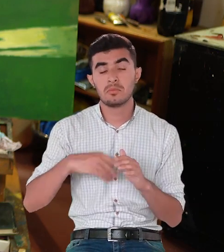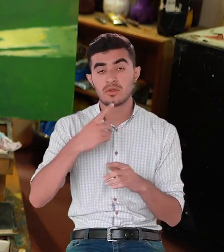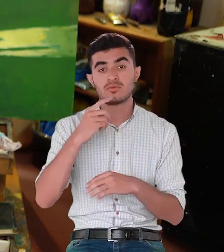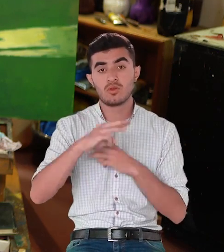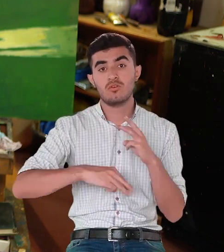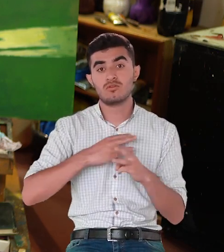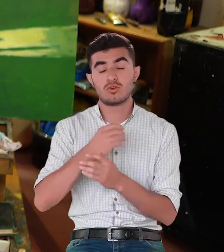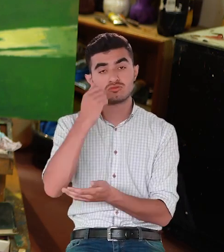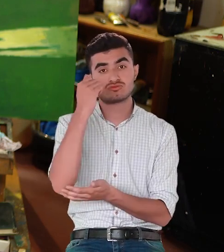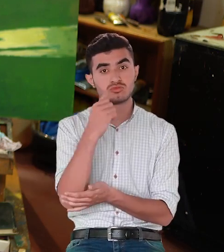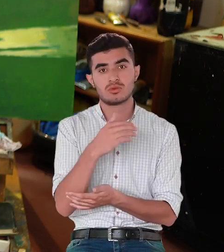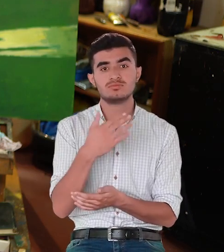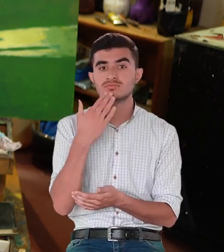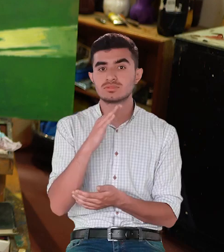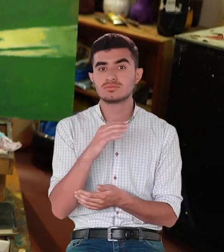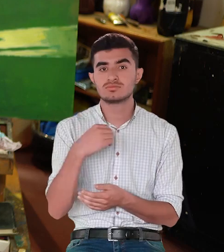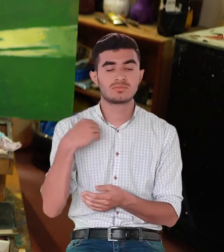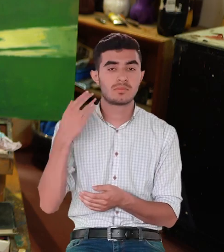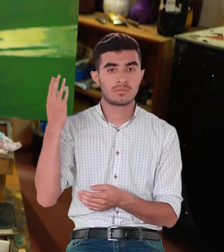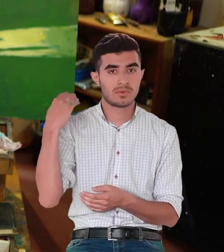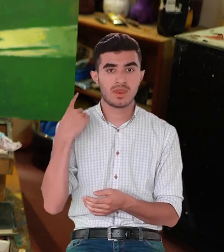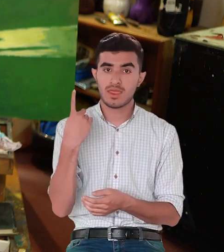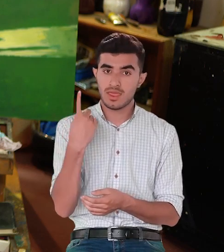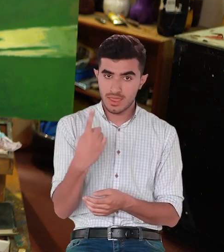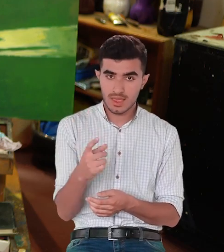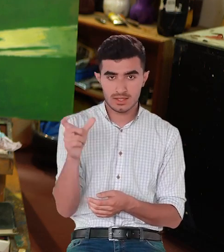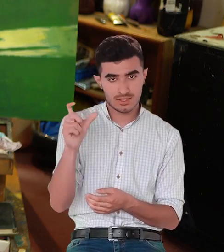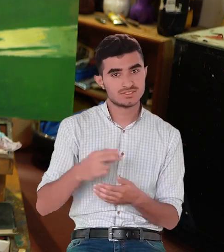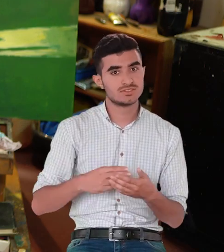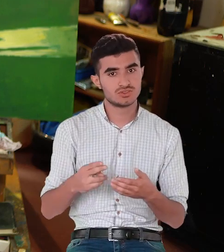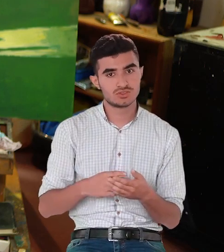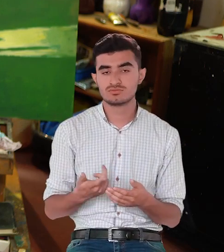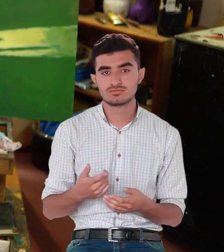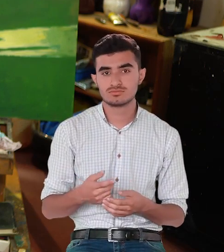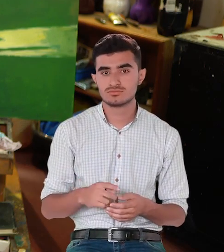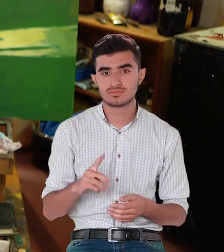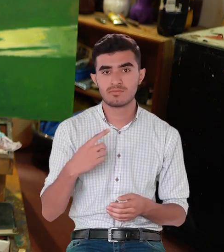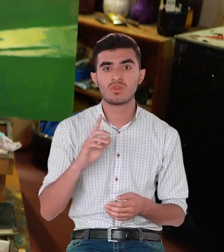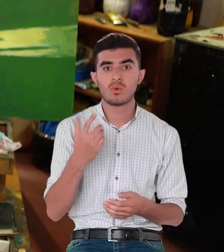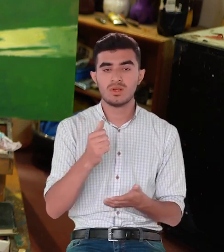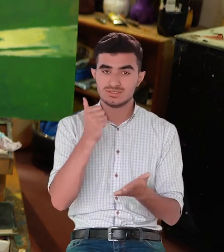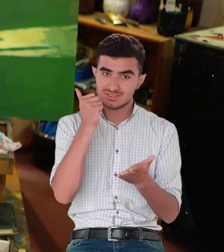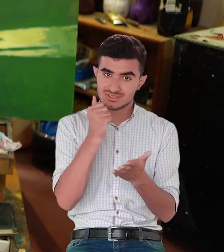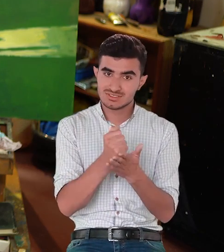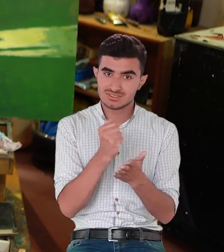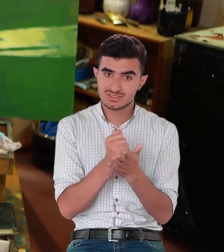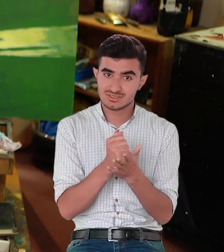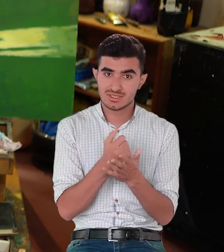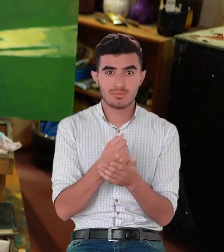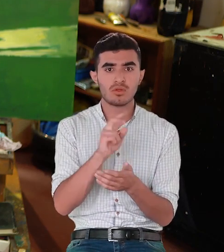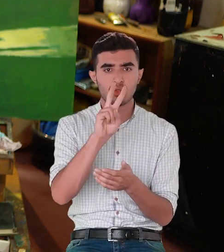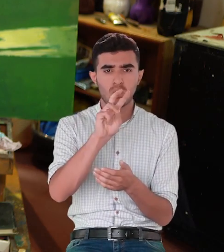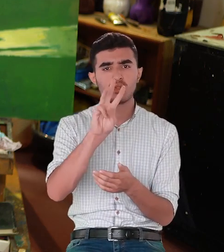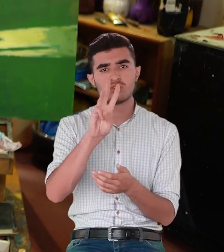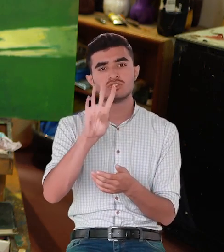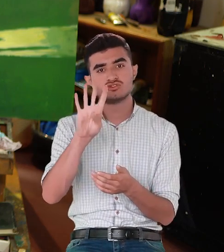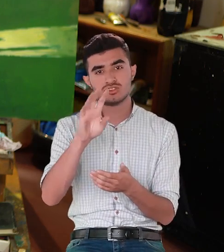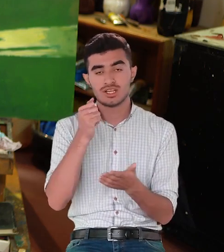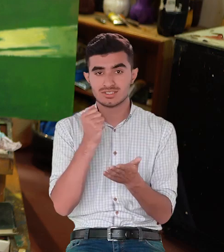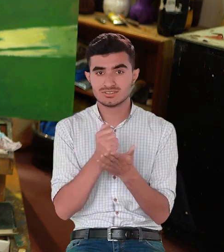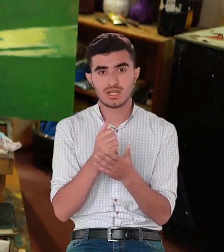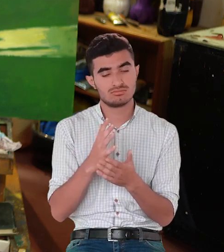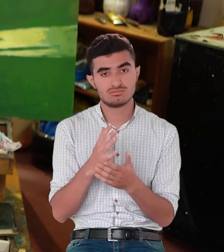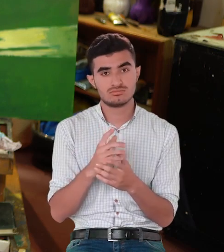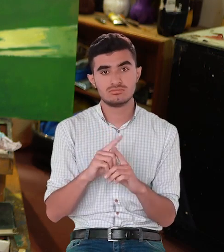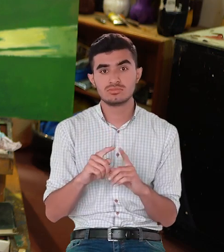آرٹسٹ نے کہ کوئی بھی اسٹیمپس جو ہیں وہ 2, 3, 4 سے زیادہ نہیں ہو، بلکہ وہ کہتے ہیں کہ امریکہ میں کوئی وہ بھی